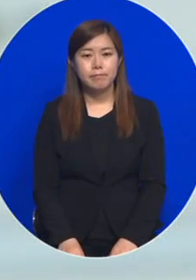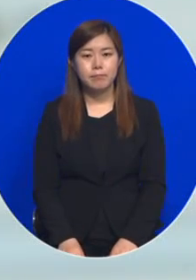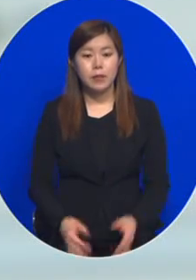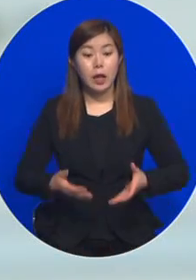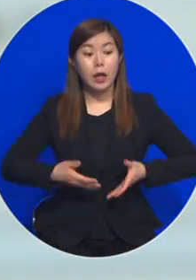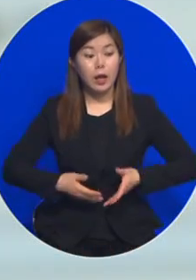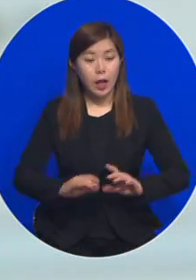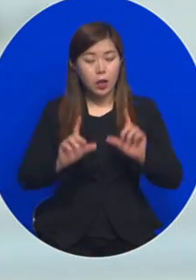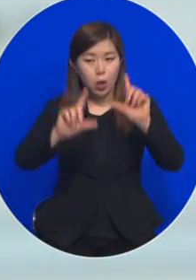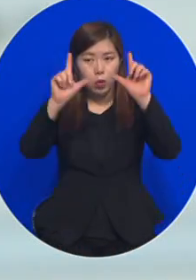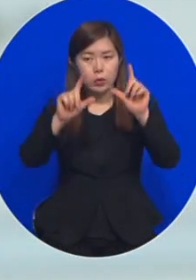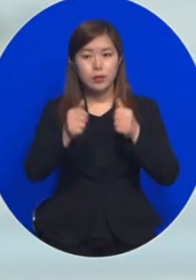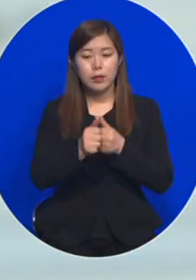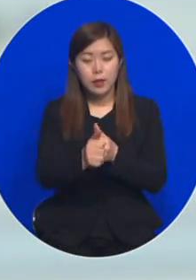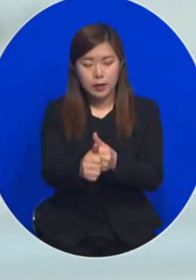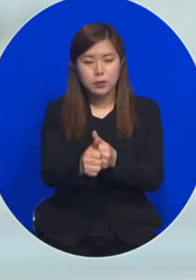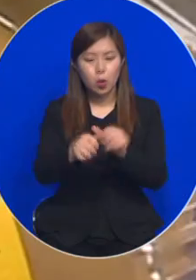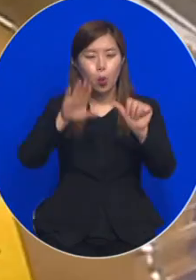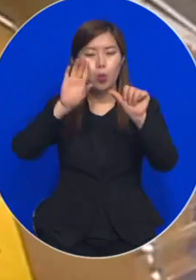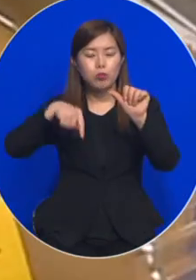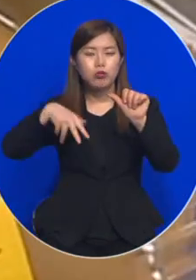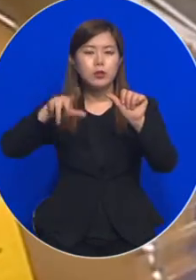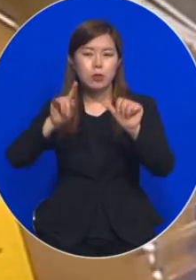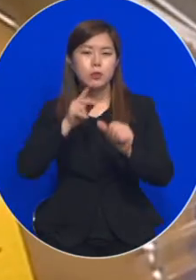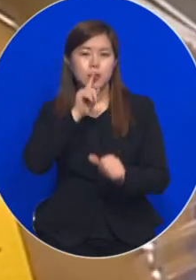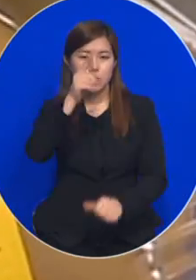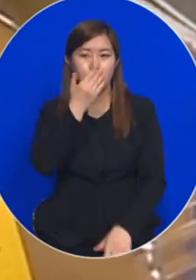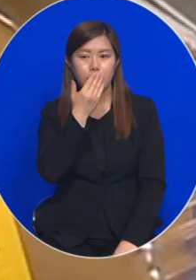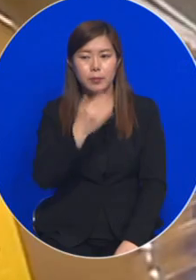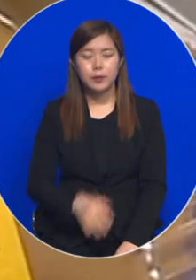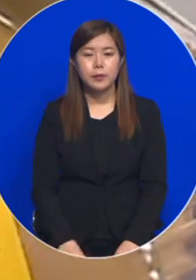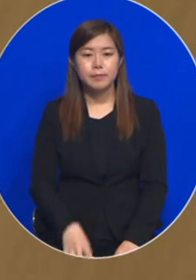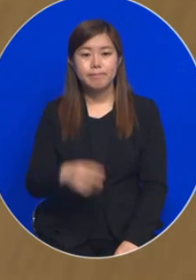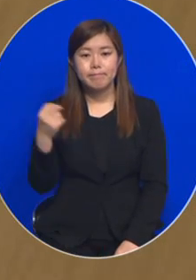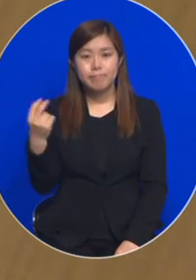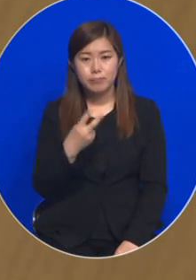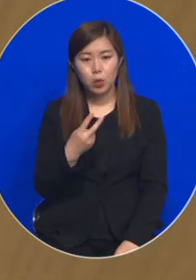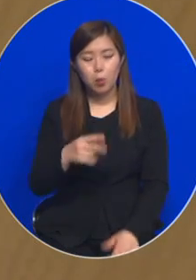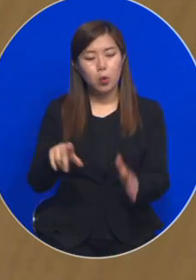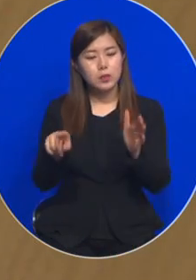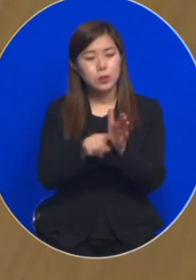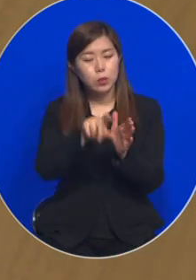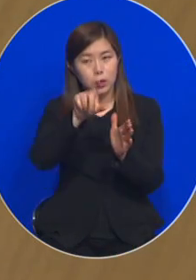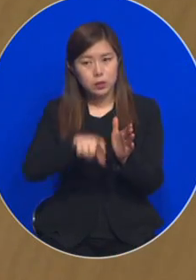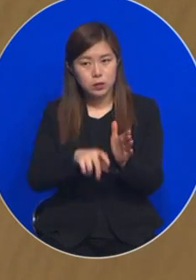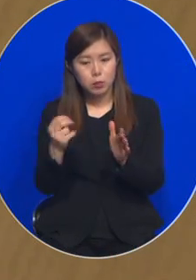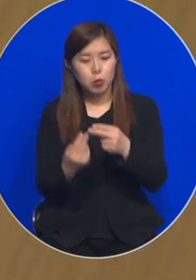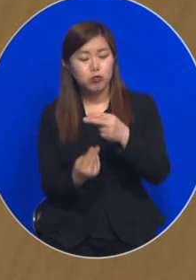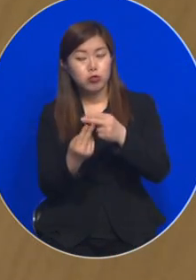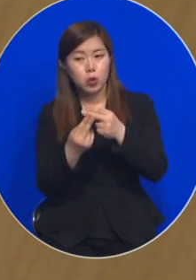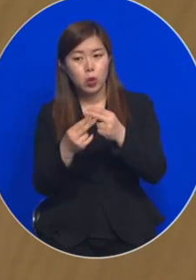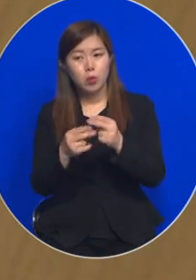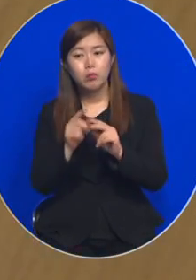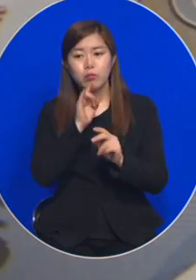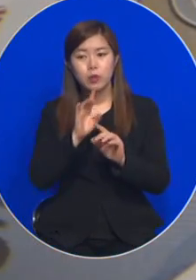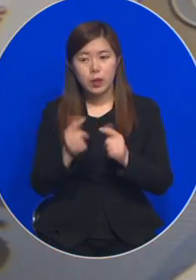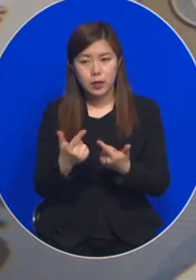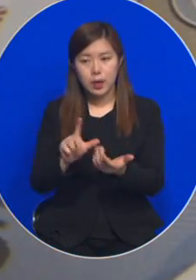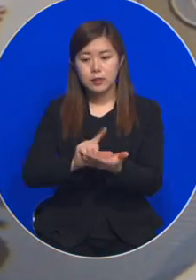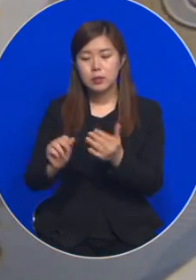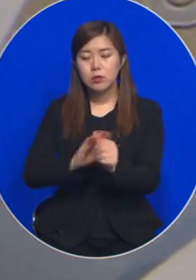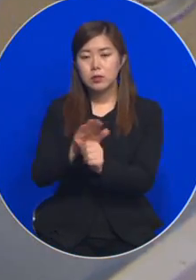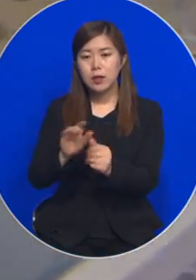따라 유일 제로 신청해야 합니다 또 기존 신용카드와 체크카드 충전 방식 이외에 자치단체 * 지역 사랑